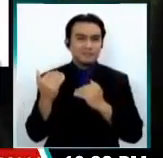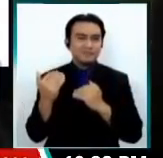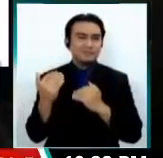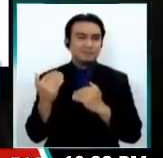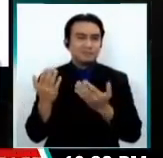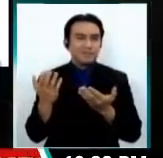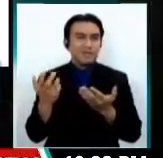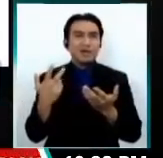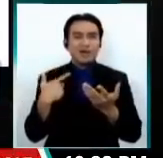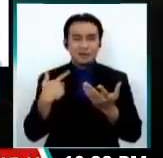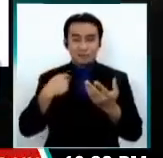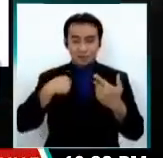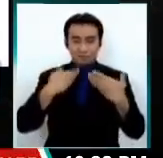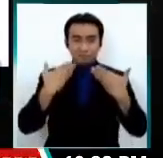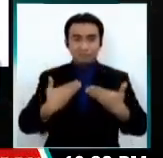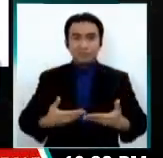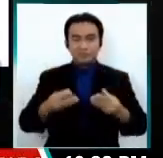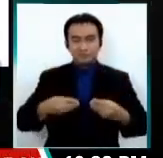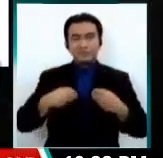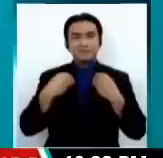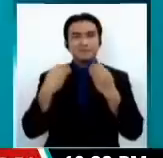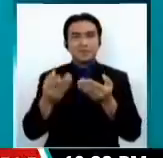maibigay ko sa kanila kung ano yung gusto nila.